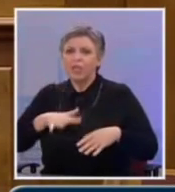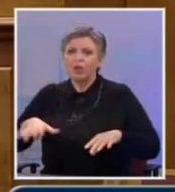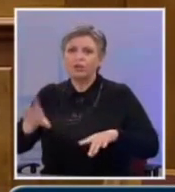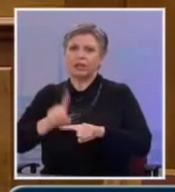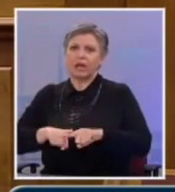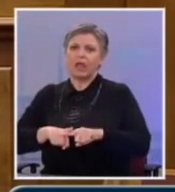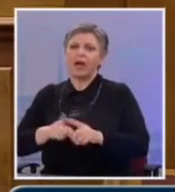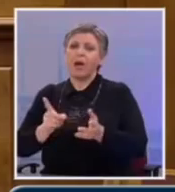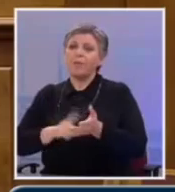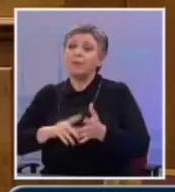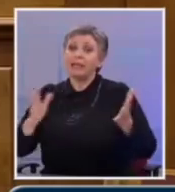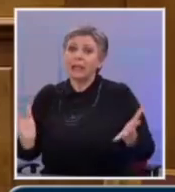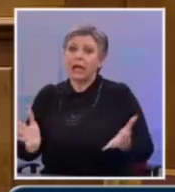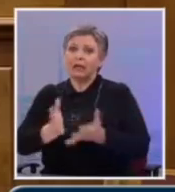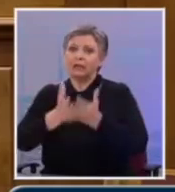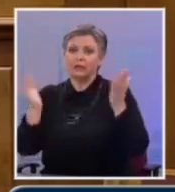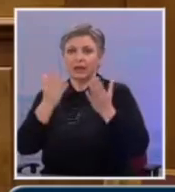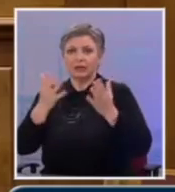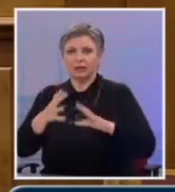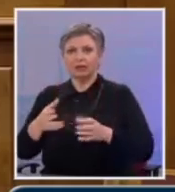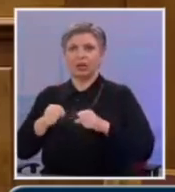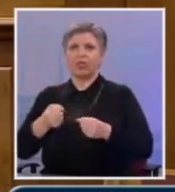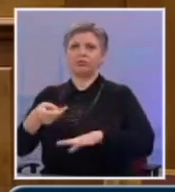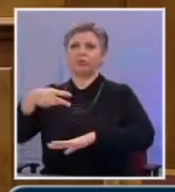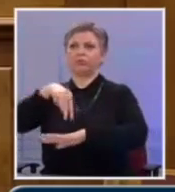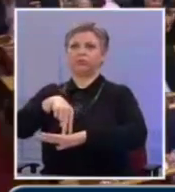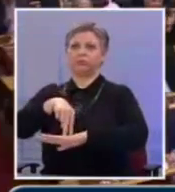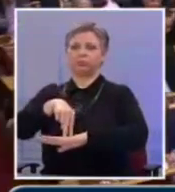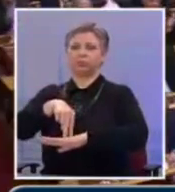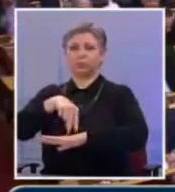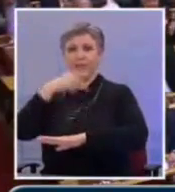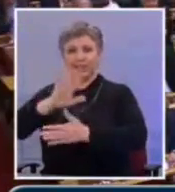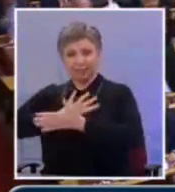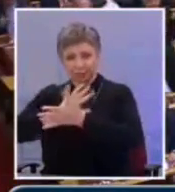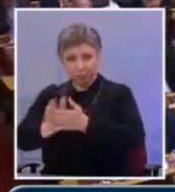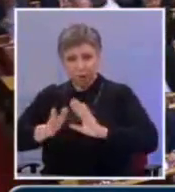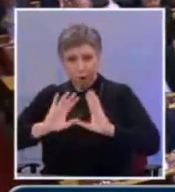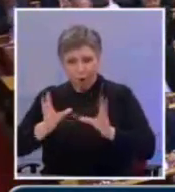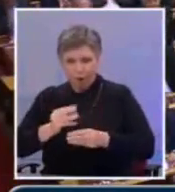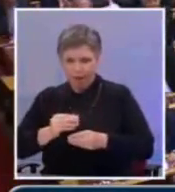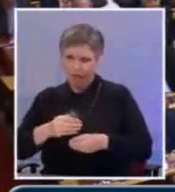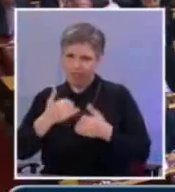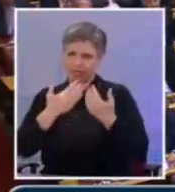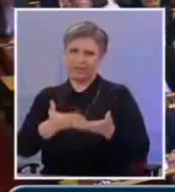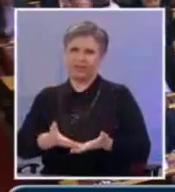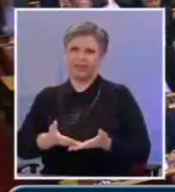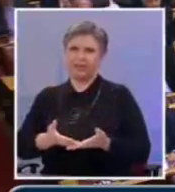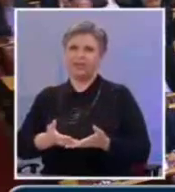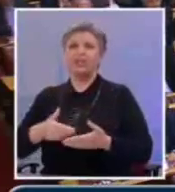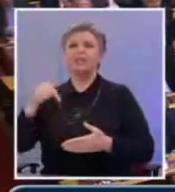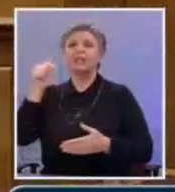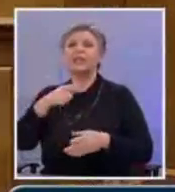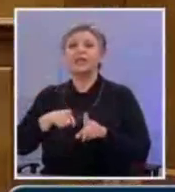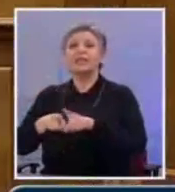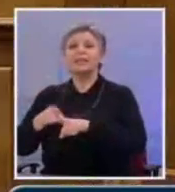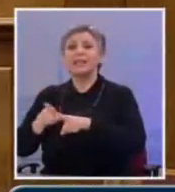κάτι όρθιο. Δεν θα τα ισοπεδώσετε όλα. Η σχέση πολίτη κράτους πολίτη και πολιτικού συστήματος